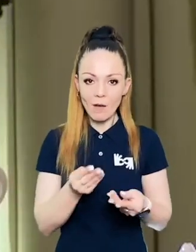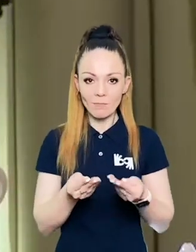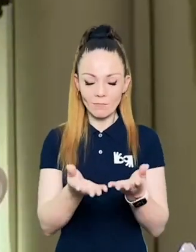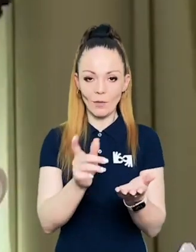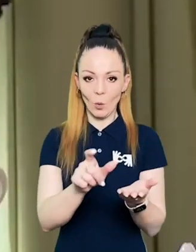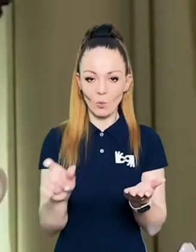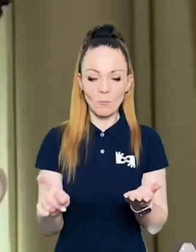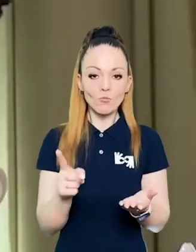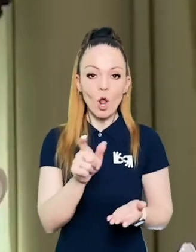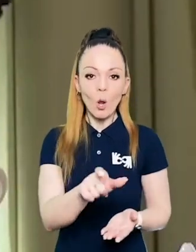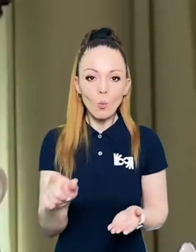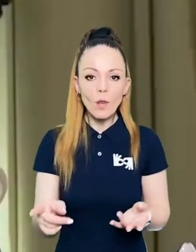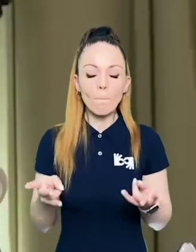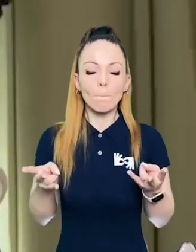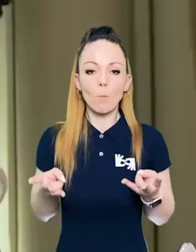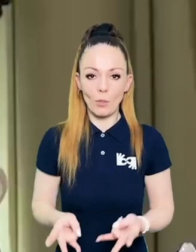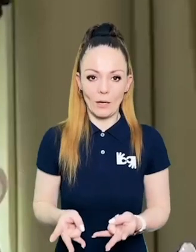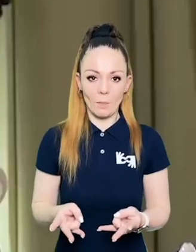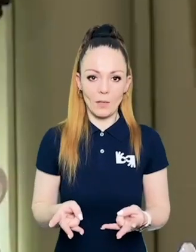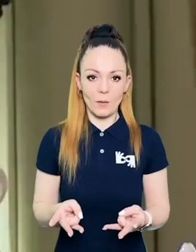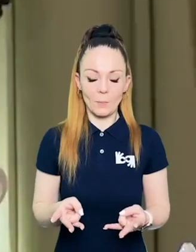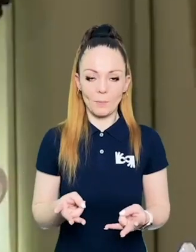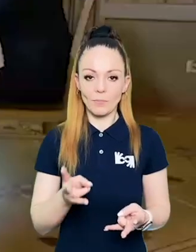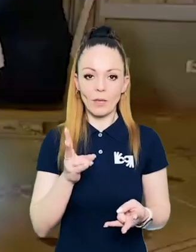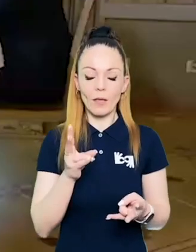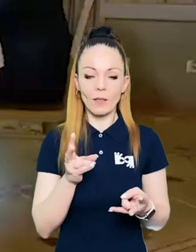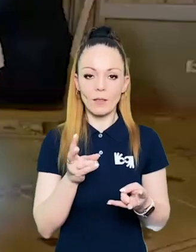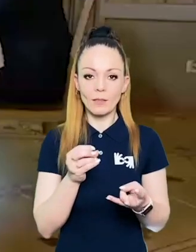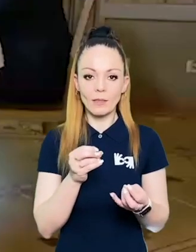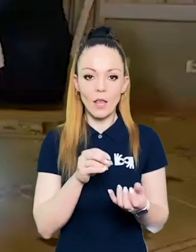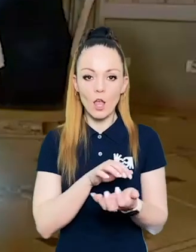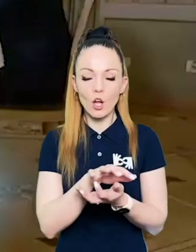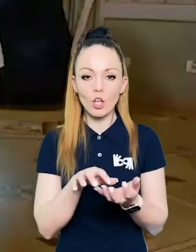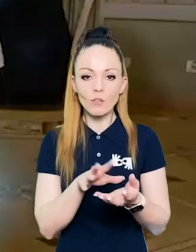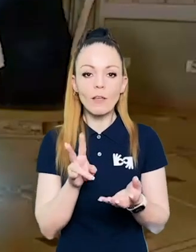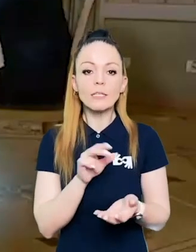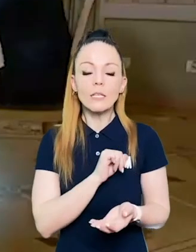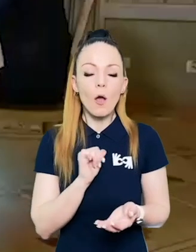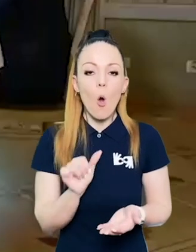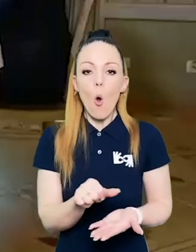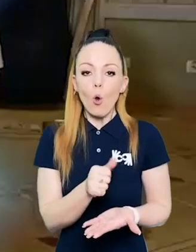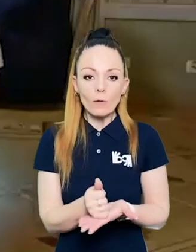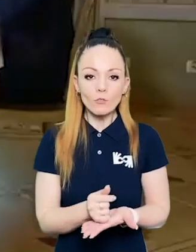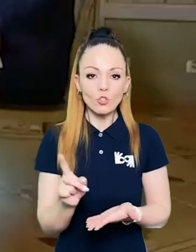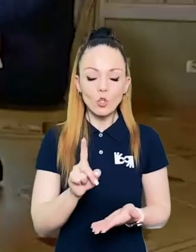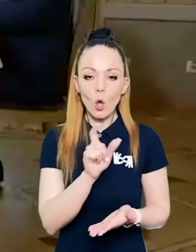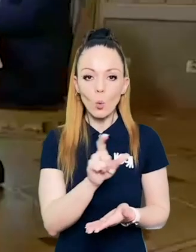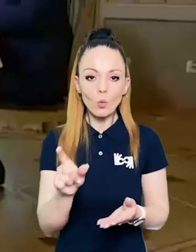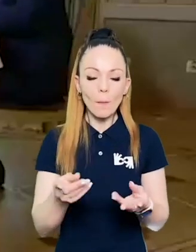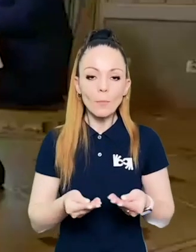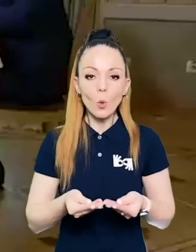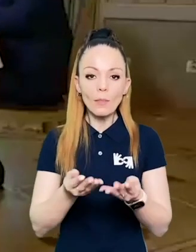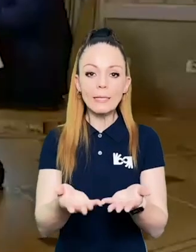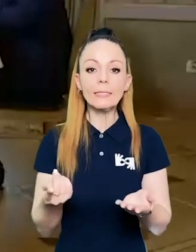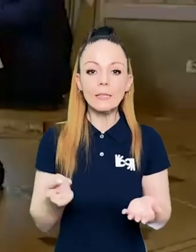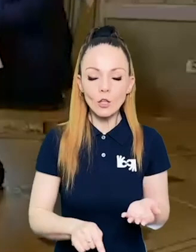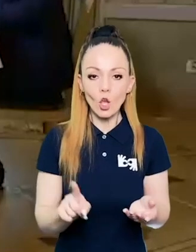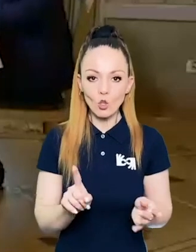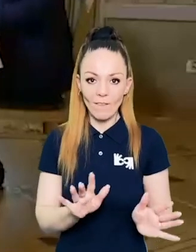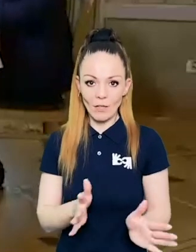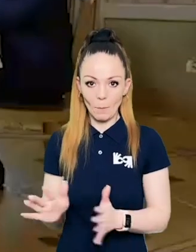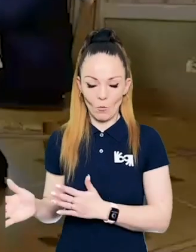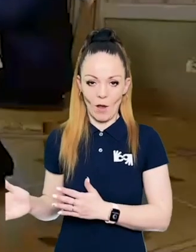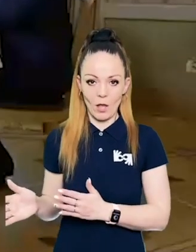словами людям говорити. Тому що людям потрібно не розживати. Просто найголовніше людям донести те,